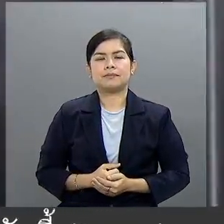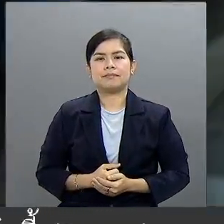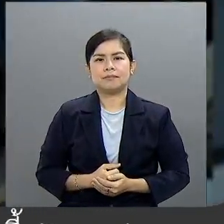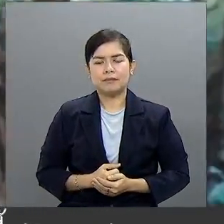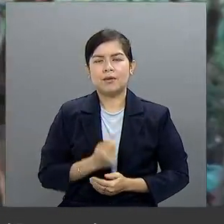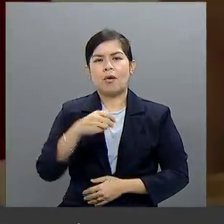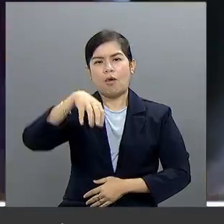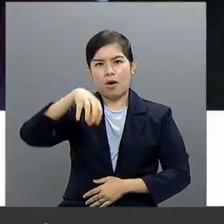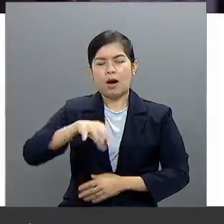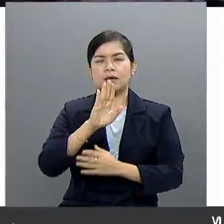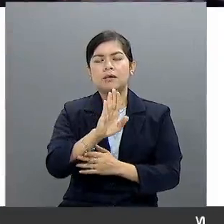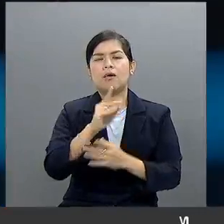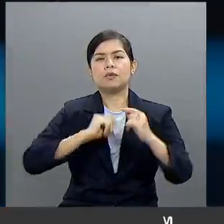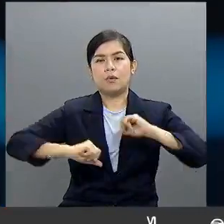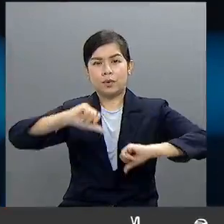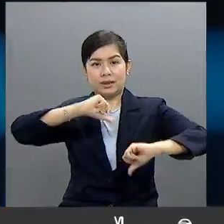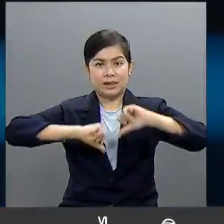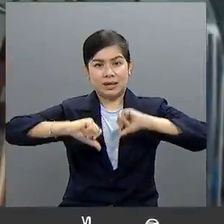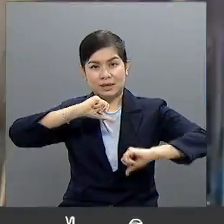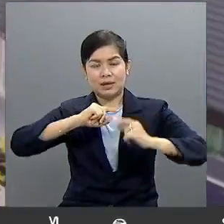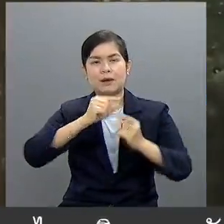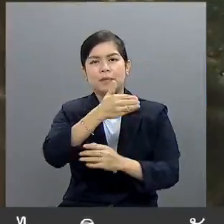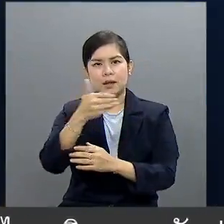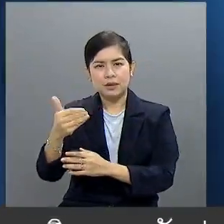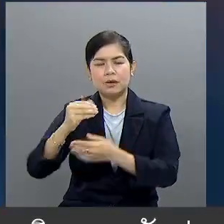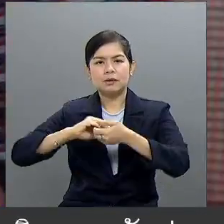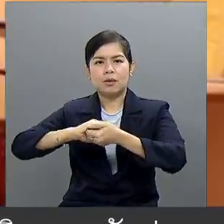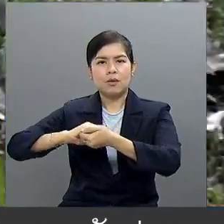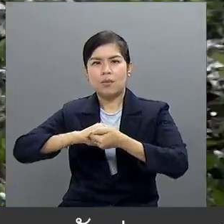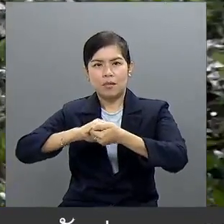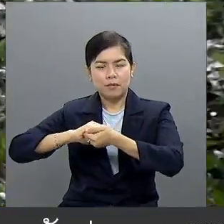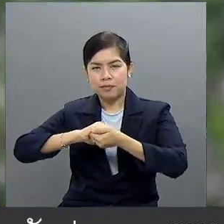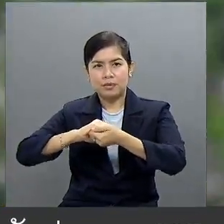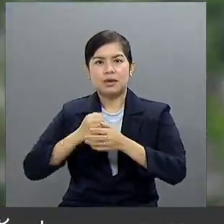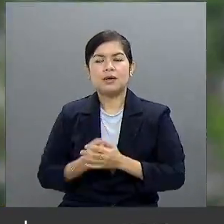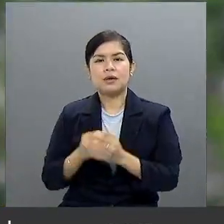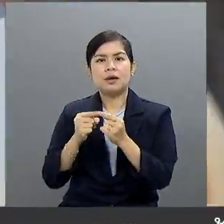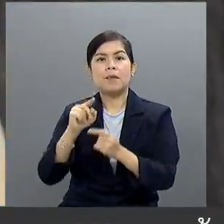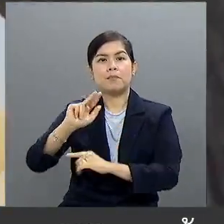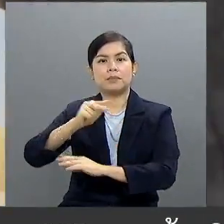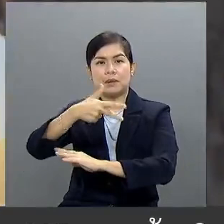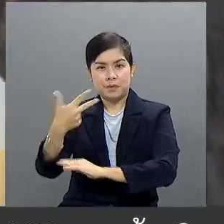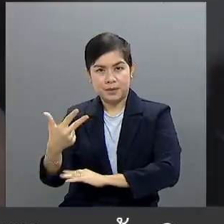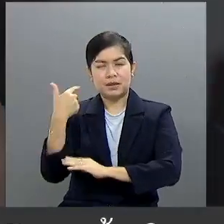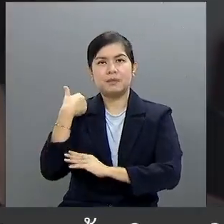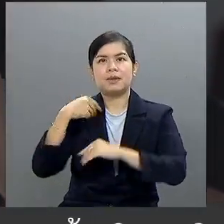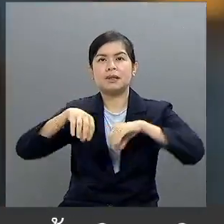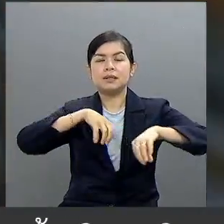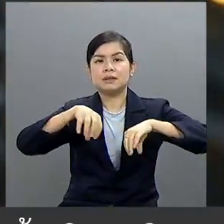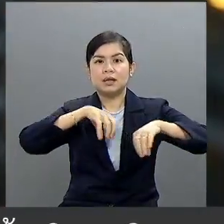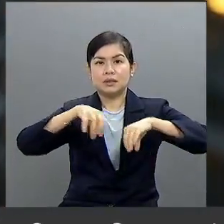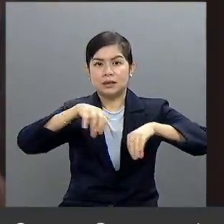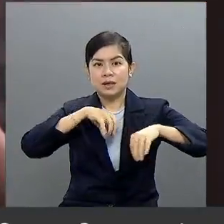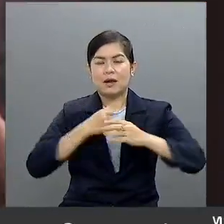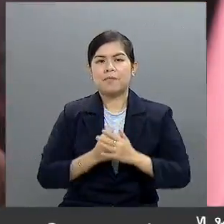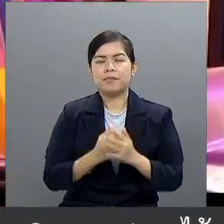าตินะครับร่วมกับองค์การกระจายเสียงและแพร่ภาพสาธารณะแห่งประเทศไทยหรือไทย PBS จัดเวทีเปิดพื้นที่ส่งเสริมให้เย